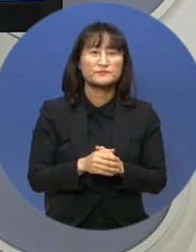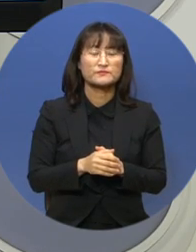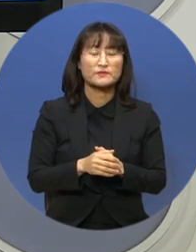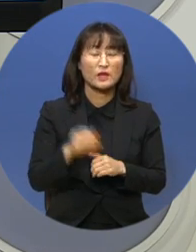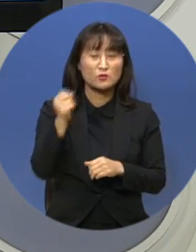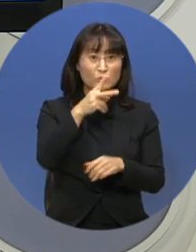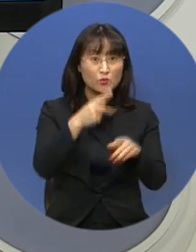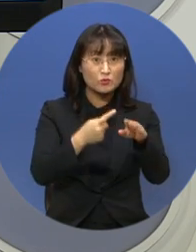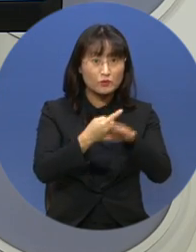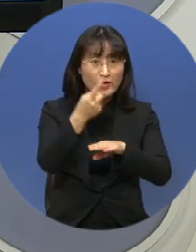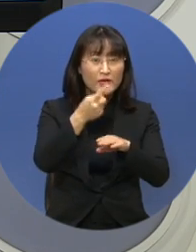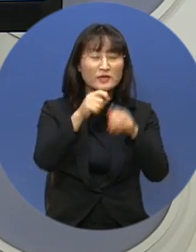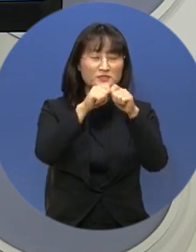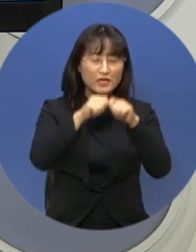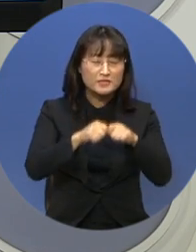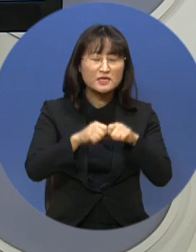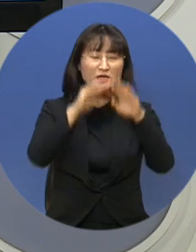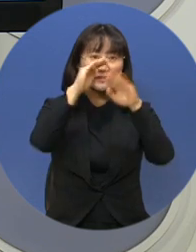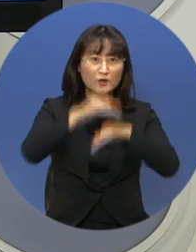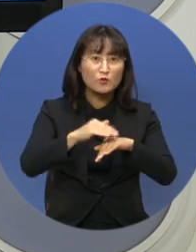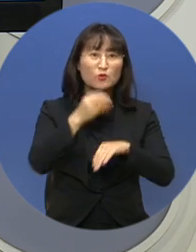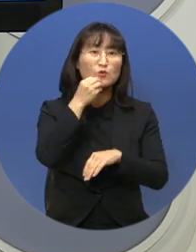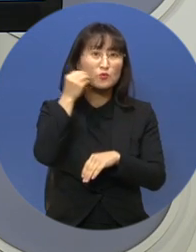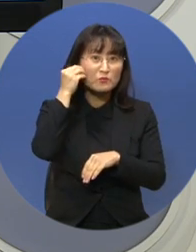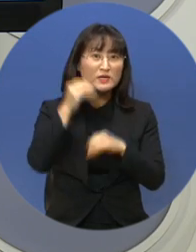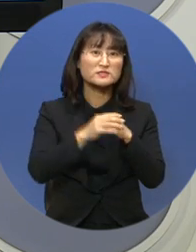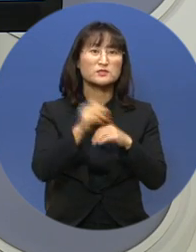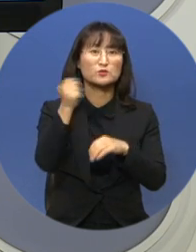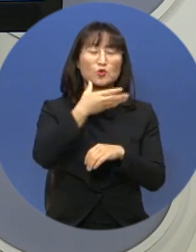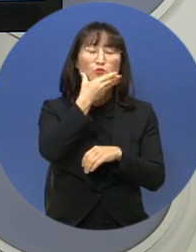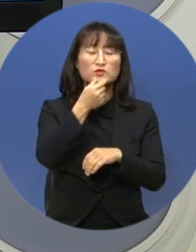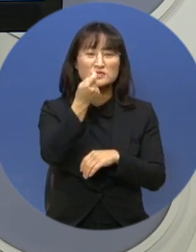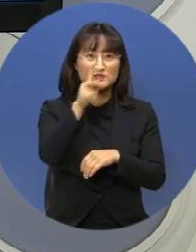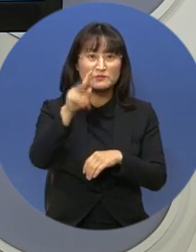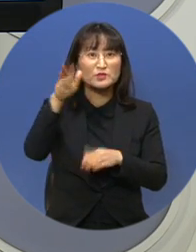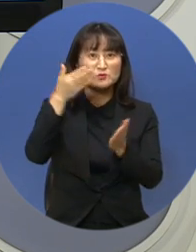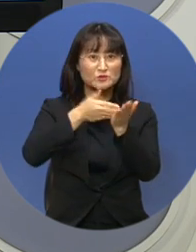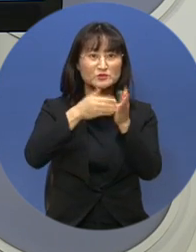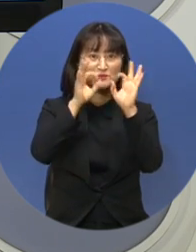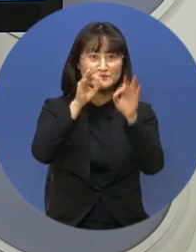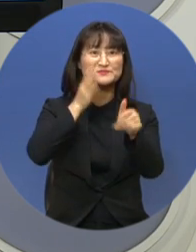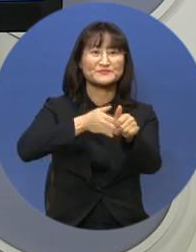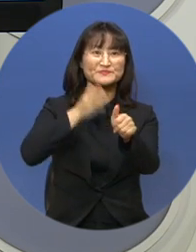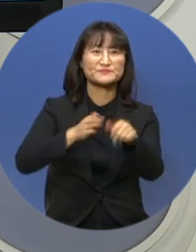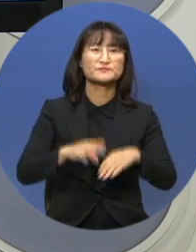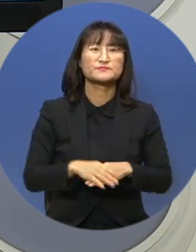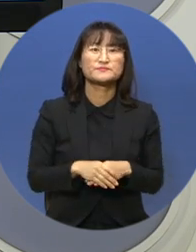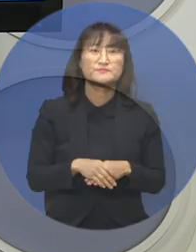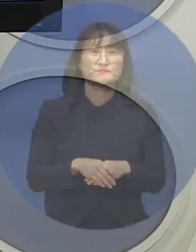이밖에 자세한 사항은 외 편 주소 홈페이지와 장애인 심은 복지 tv 뉴스를 통해 확인할 수 있습니다